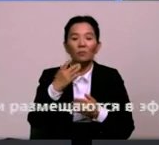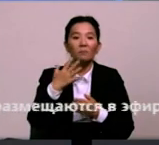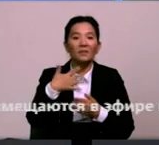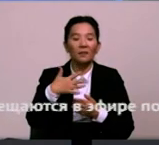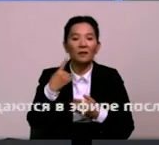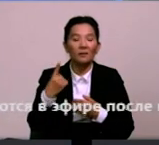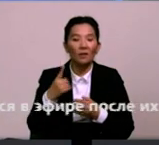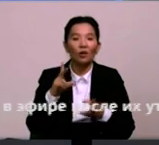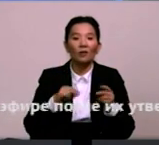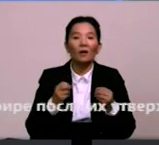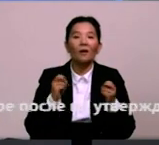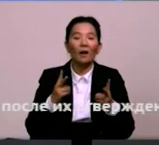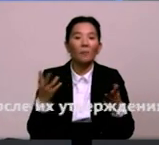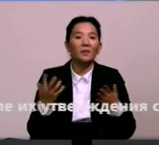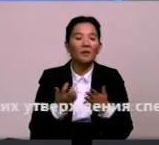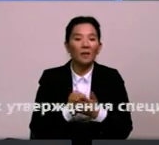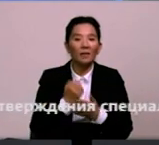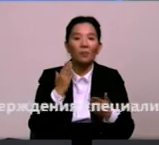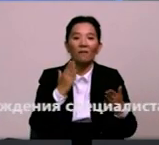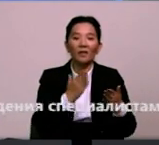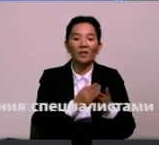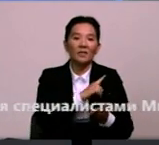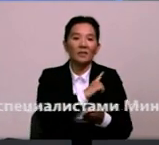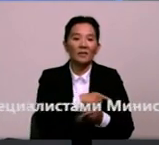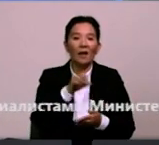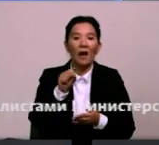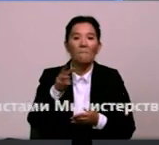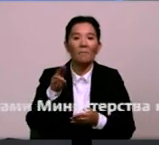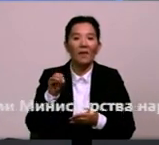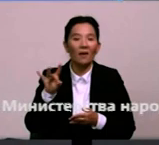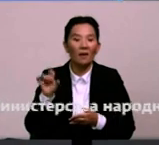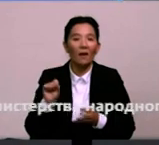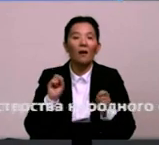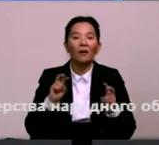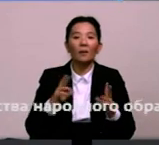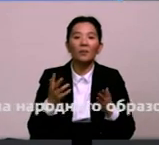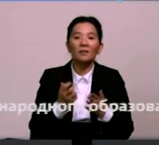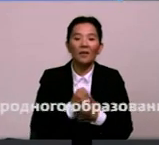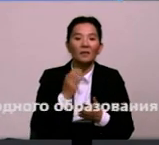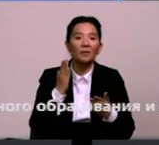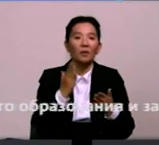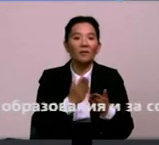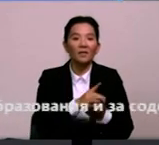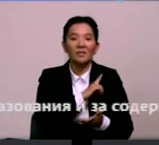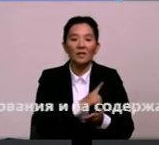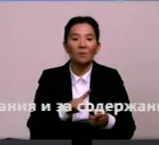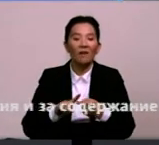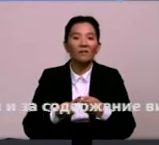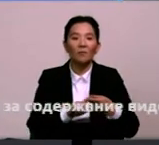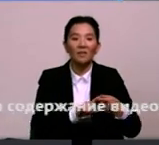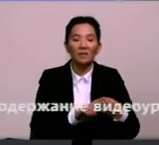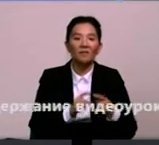151. Значит, как определяется направление силы ампера? Как определяется направление силы